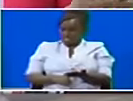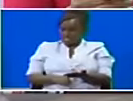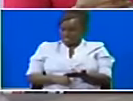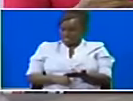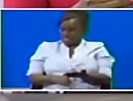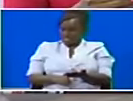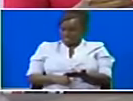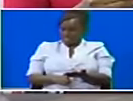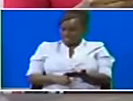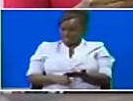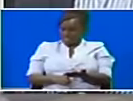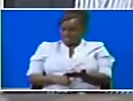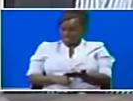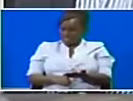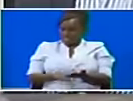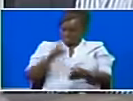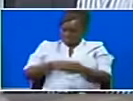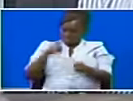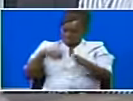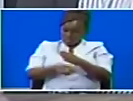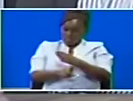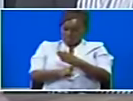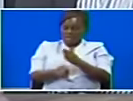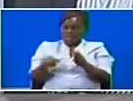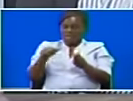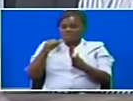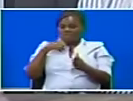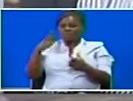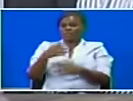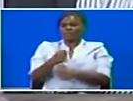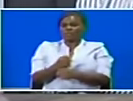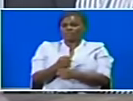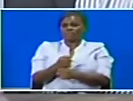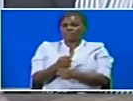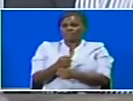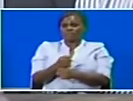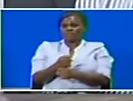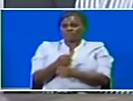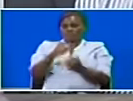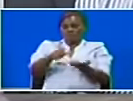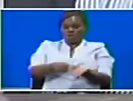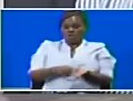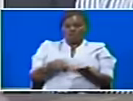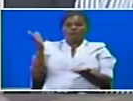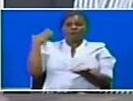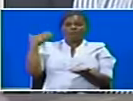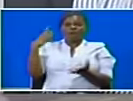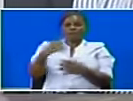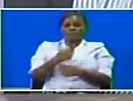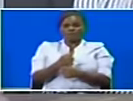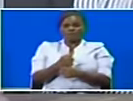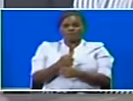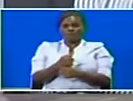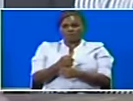wengine mlio katika NASA? Unajua ukiingia katika kampuni mpya, yale ambayo inakuwa kama ni liabilities or assets ya ile kampuni ya